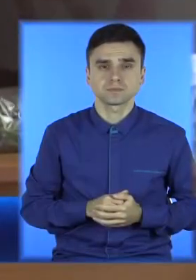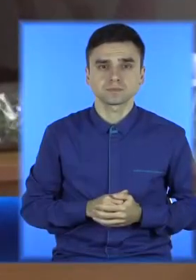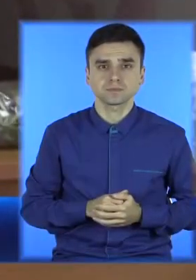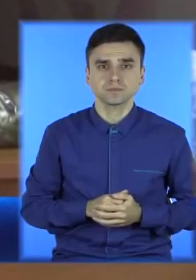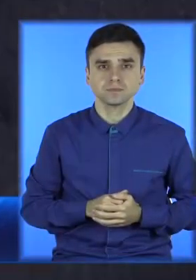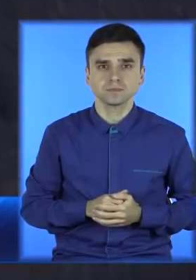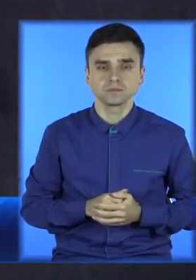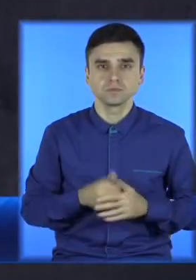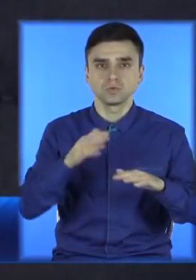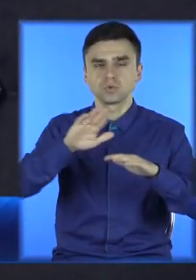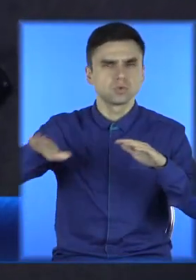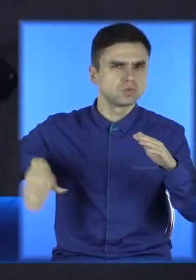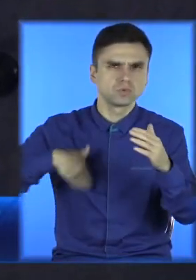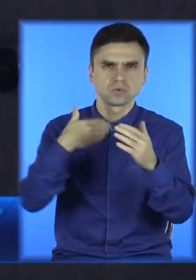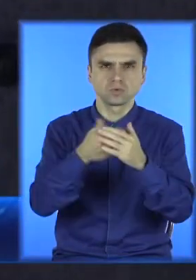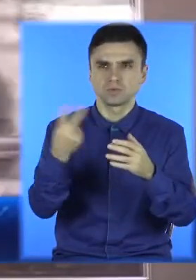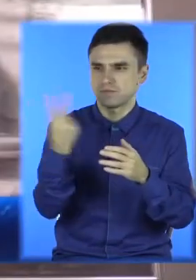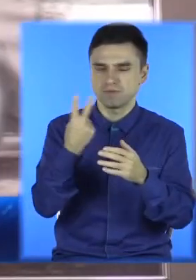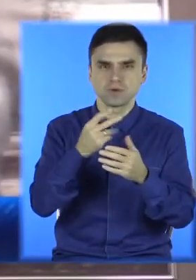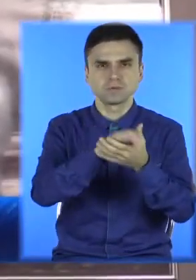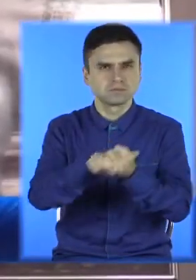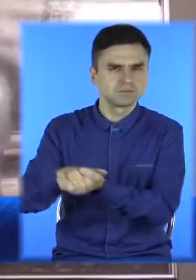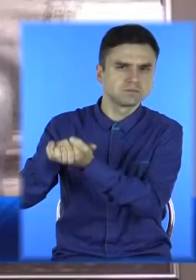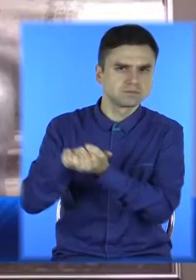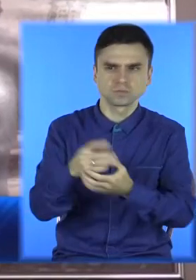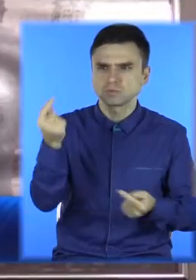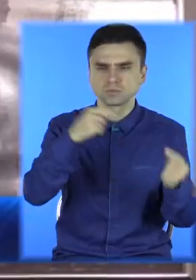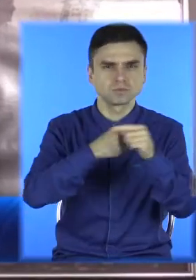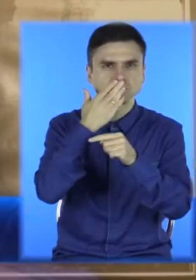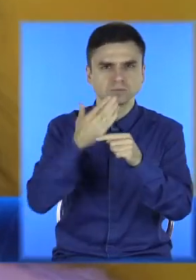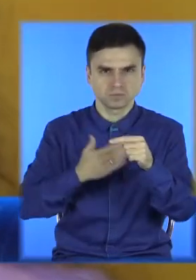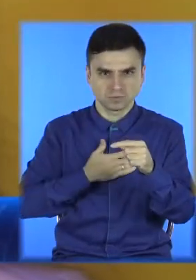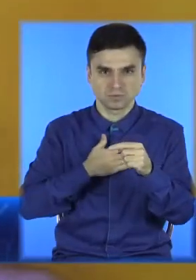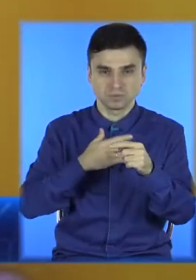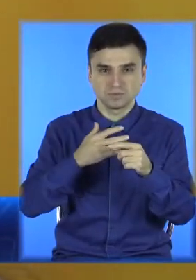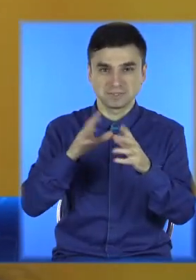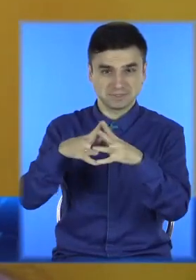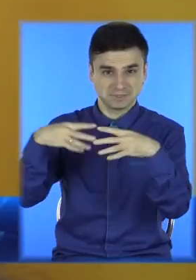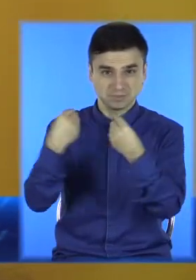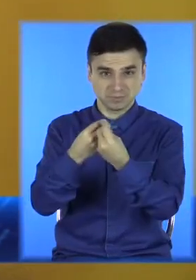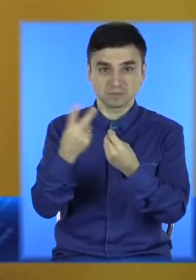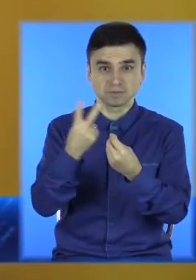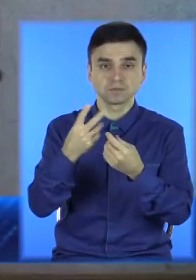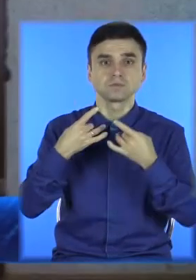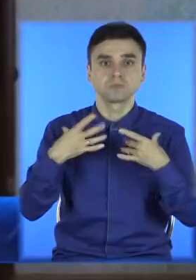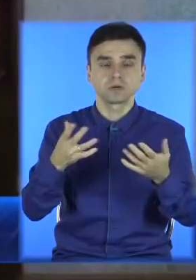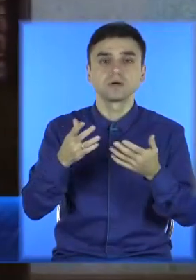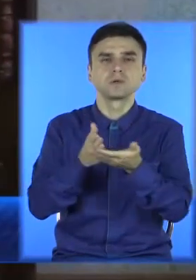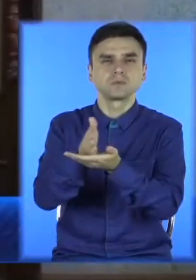Досі тримаються за руки та кохають одне одного. Подружжя з Кривого Рогу відсвяткувало 60-річчя